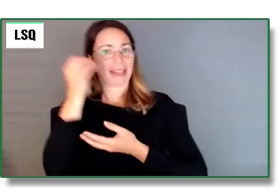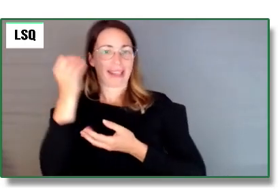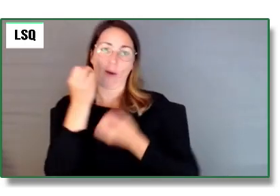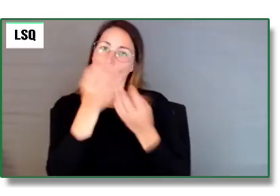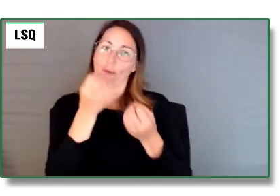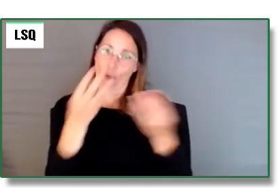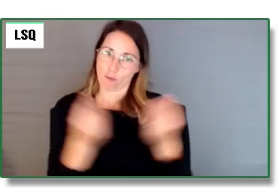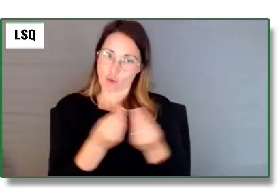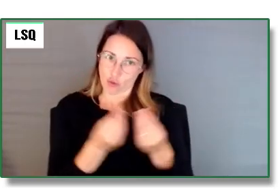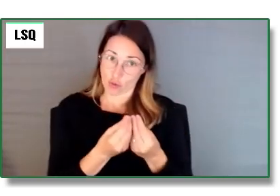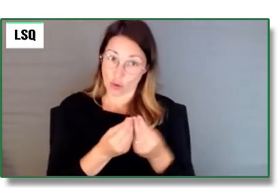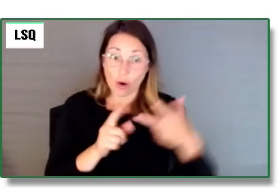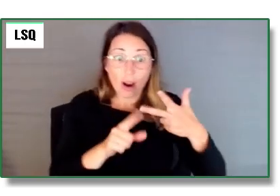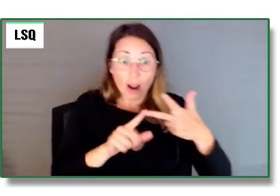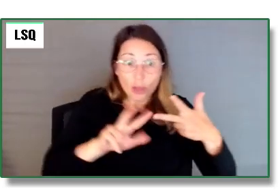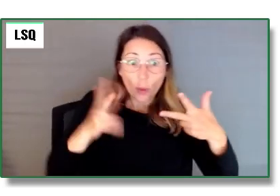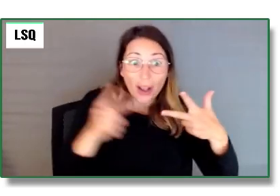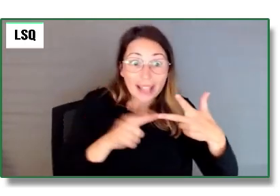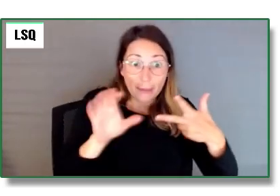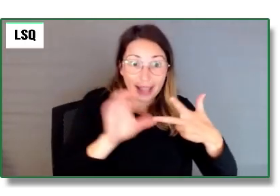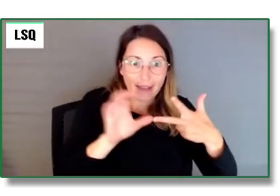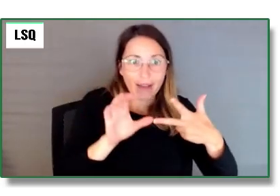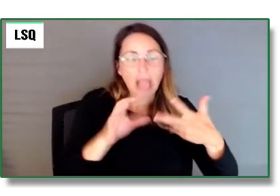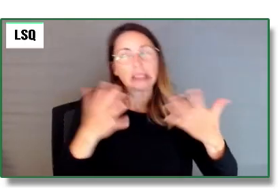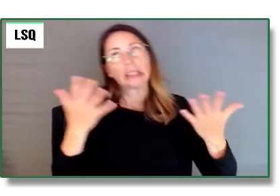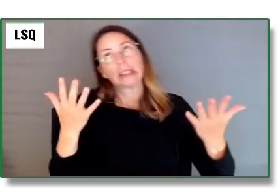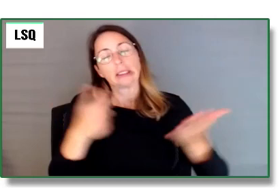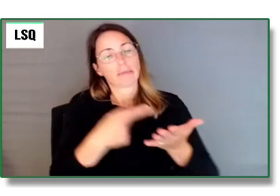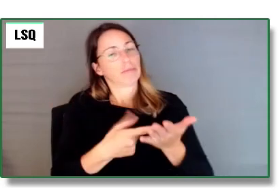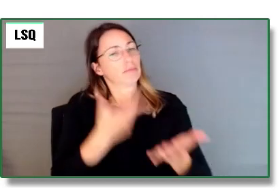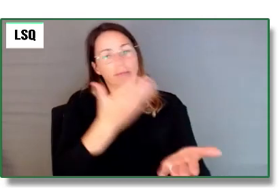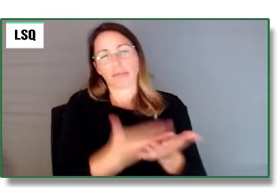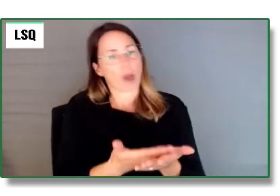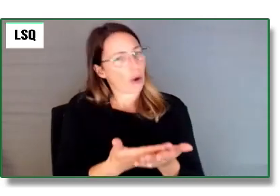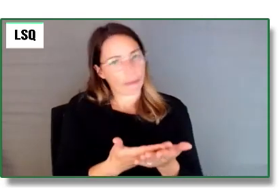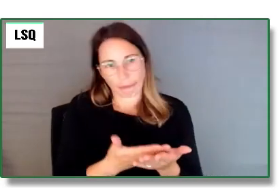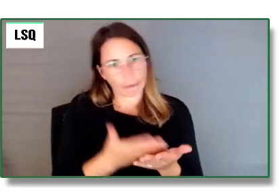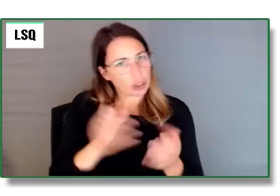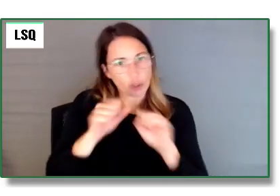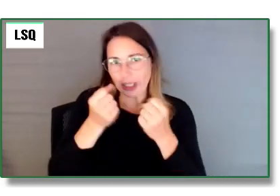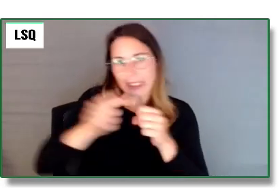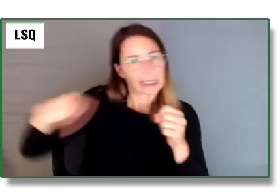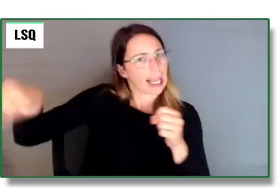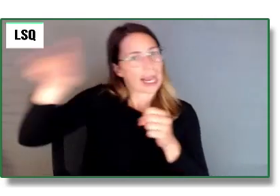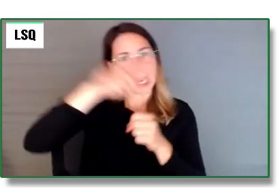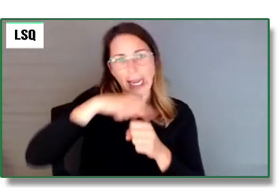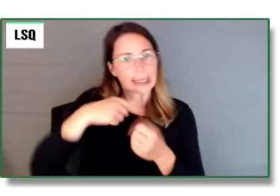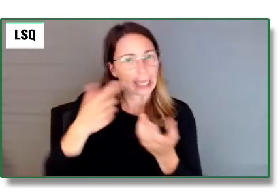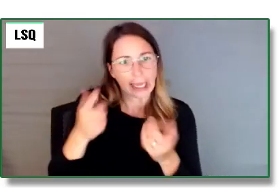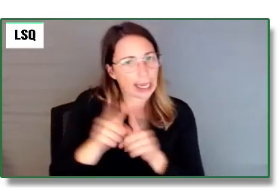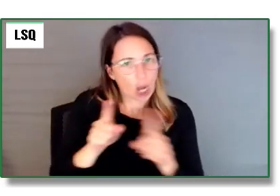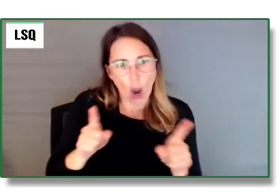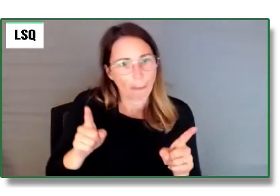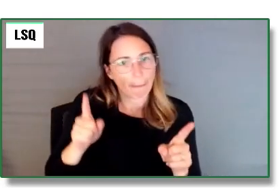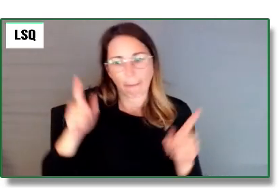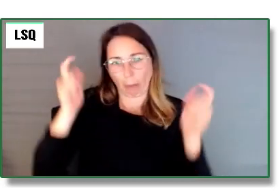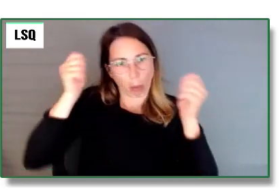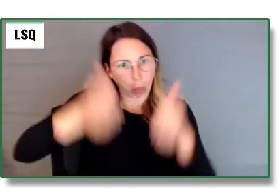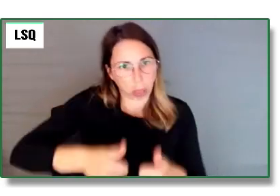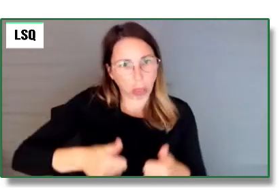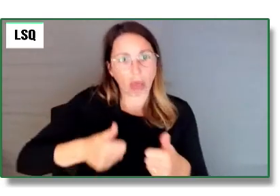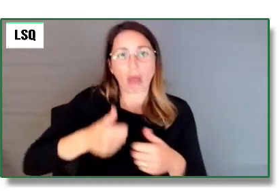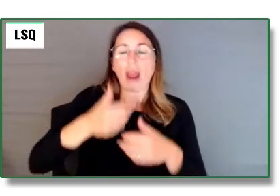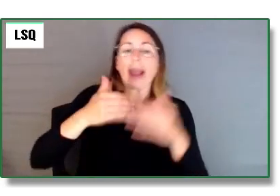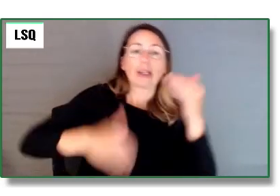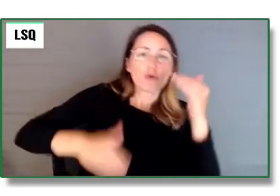s'est passé dans la société à la suite de la pandémie. L'inclusion et la conception universelle ont été minimisées ou sacrifiées au profit de la santé et de la sécurité,